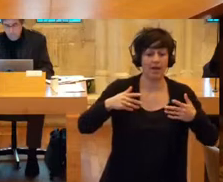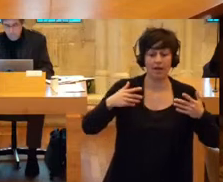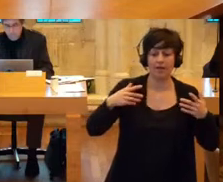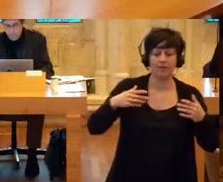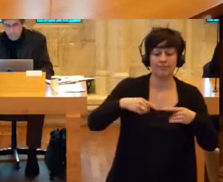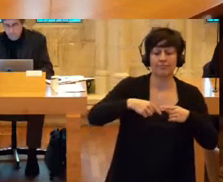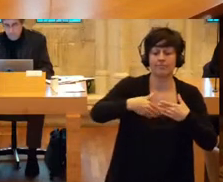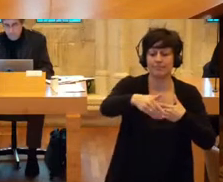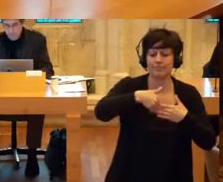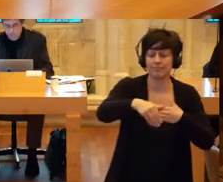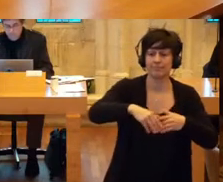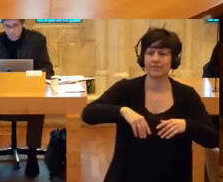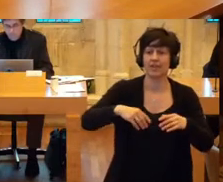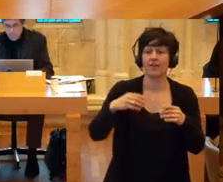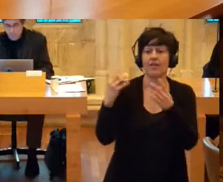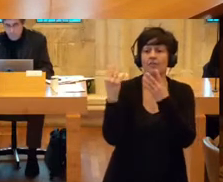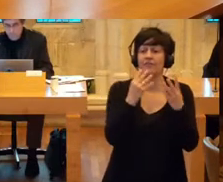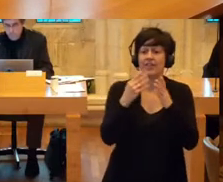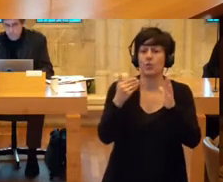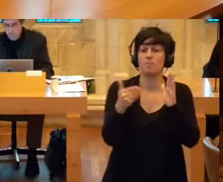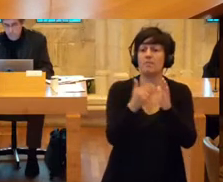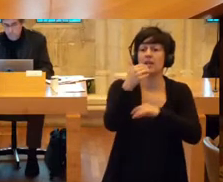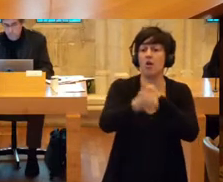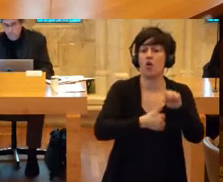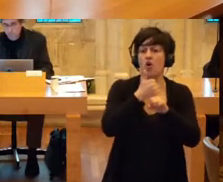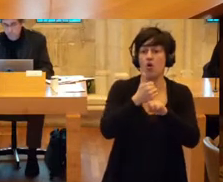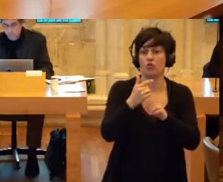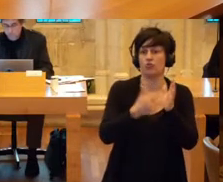aurons à l'occasion des fêtes du millénaire en 2025.